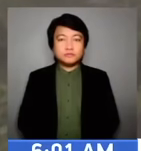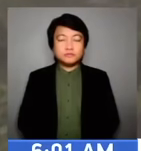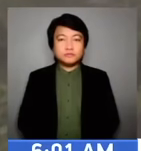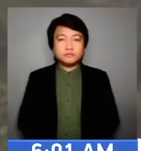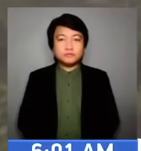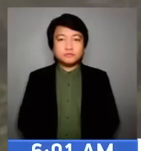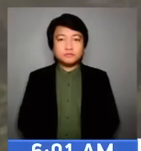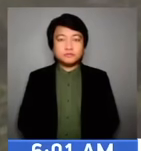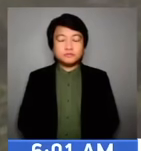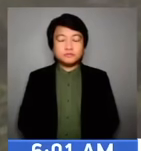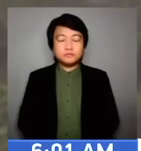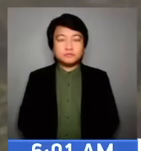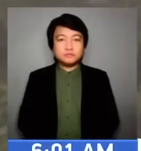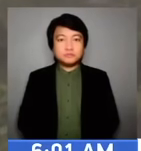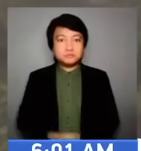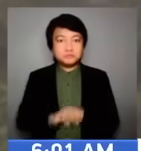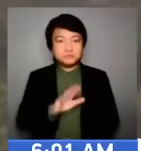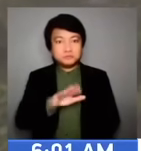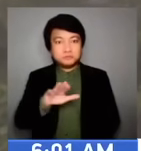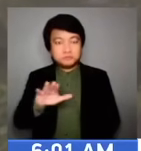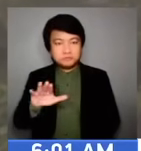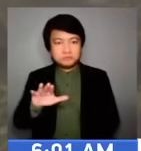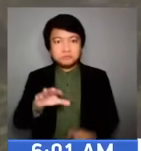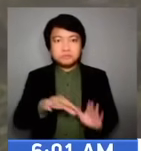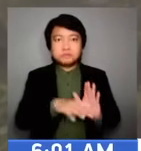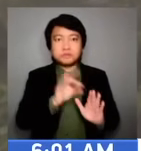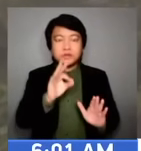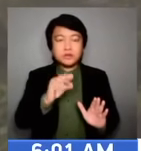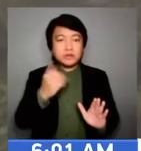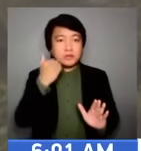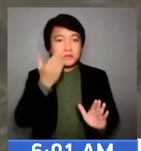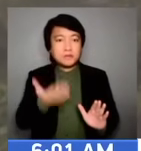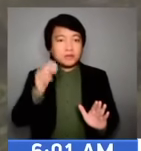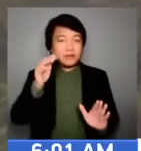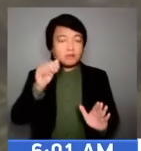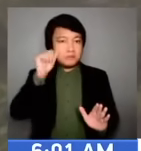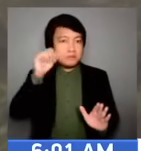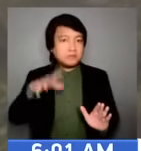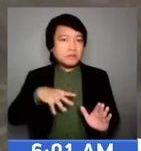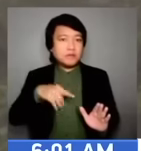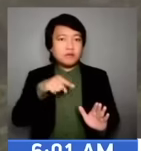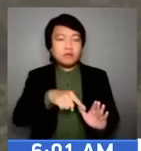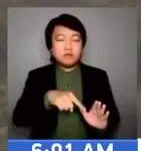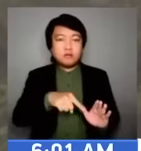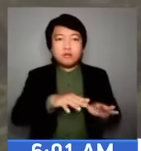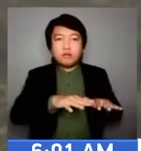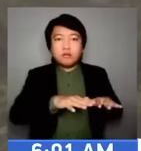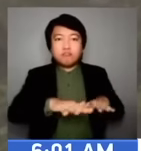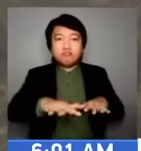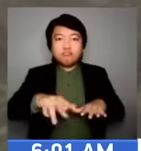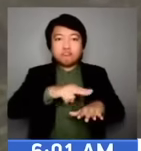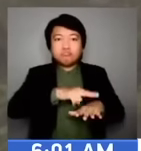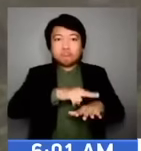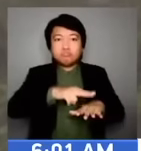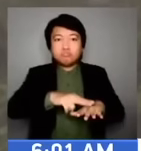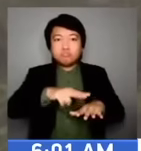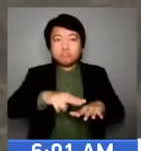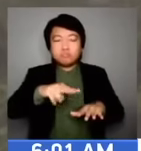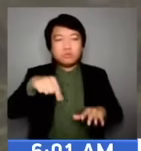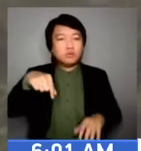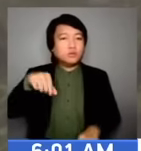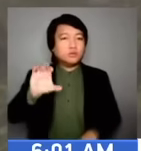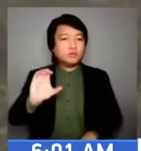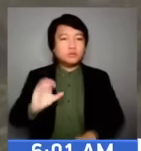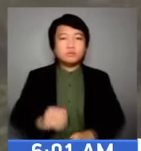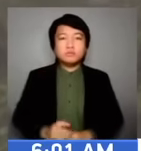Pasintabi po, Igan, natagpuan ang bangkay ng isang hindi pa nakikilalang lalaki na palutang-lutang sa isang creek sa Quezon City. Nahirapan pa